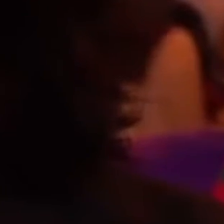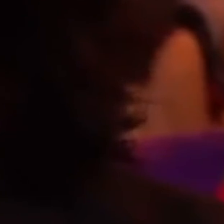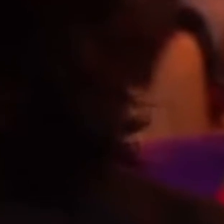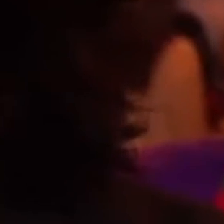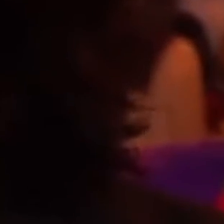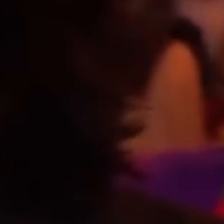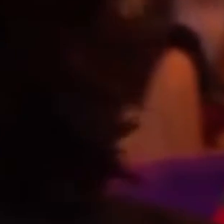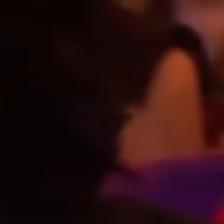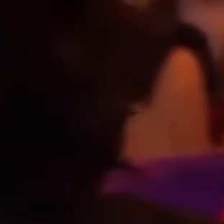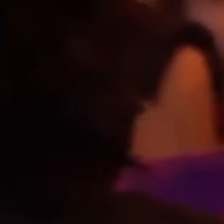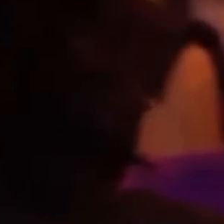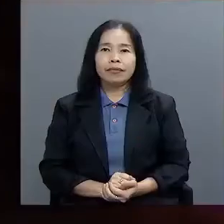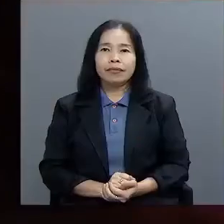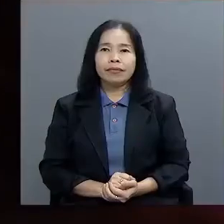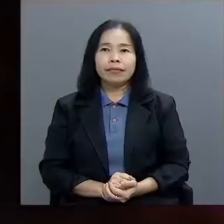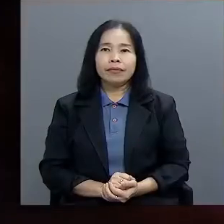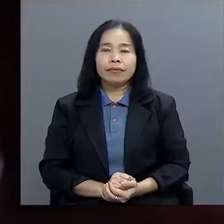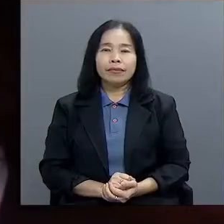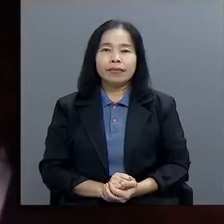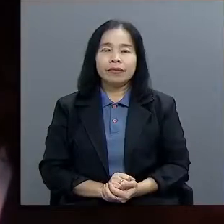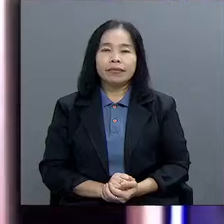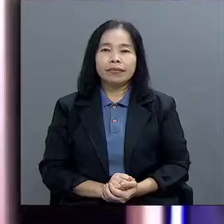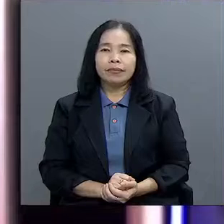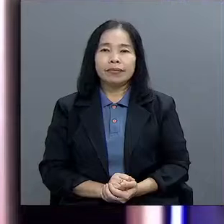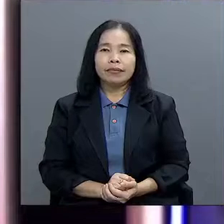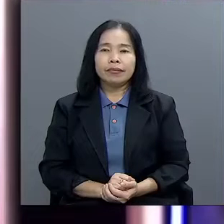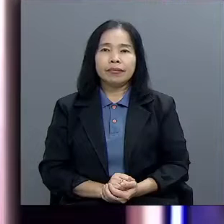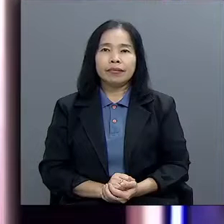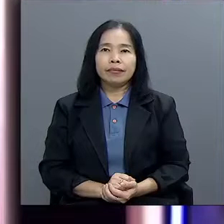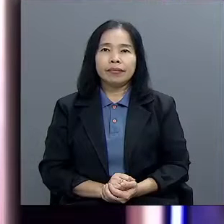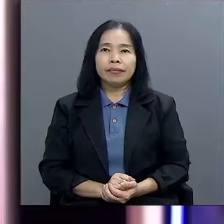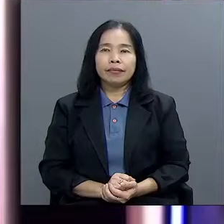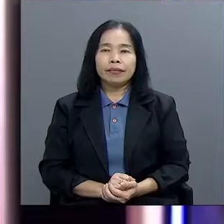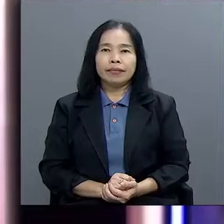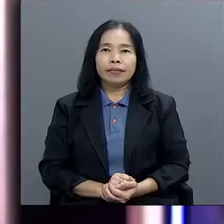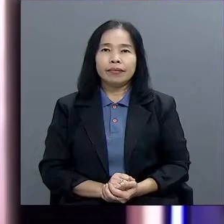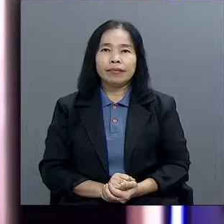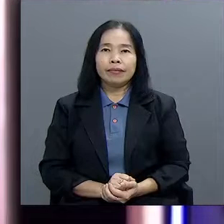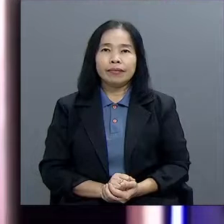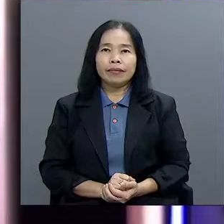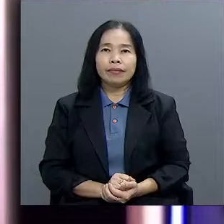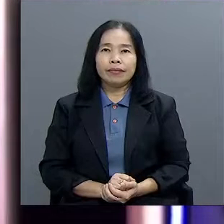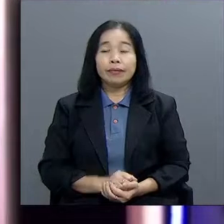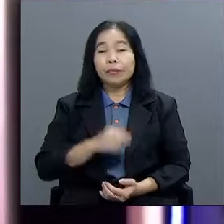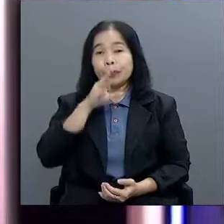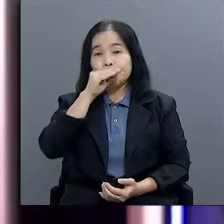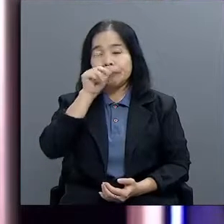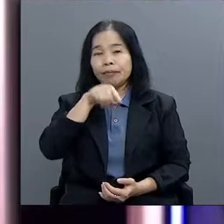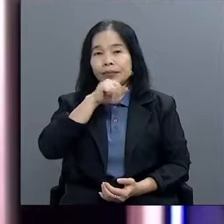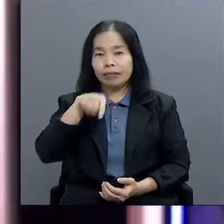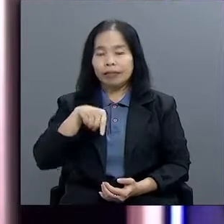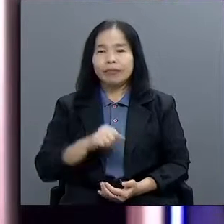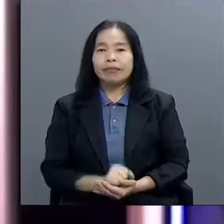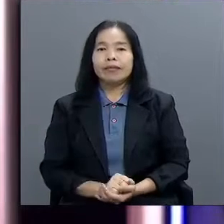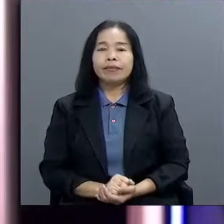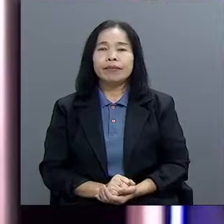This is not a self-righteous condemnation, because I'm ashamed to say that I'm part of the problem. I have not done everything in my